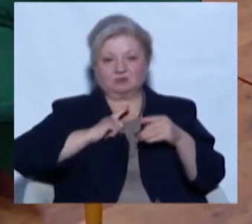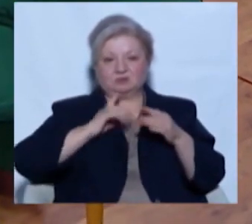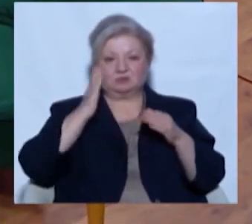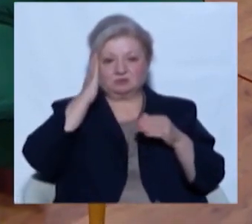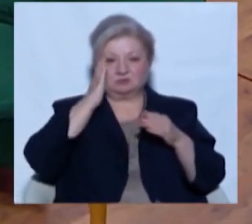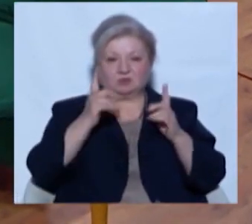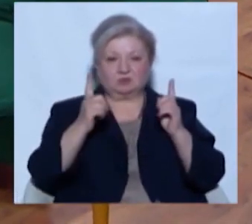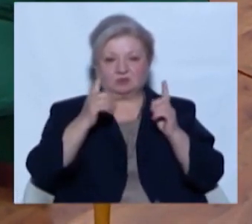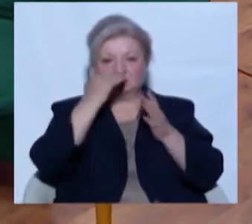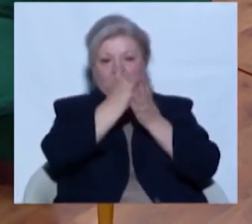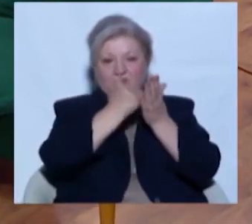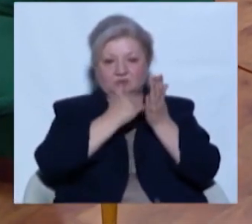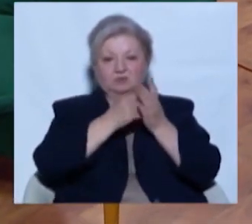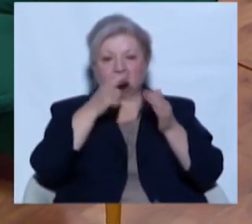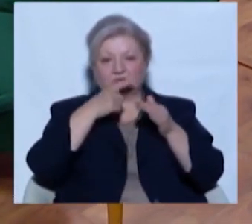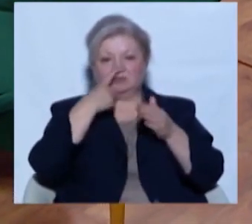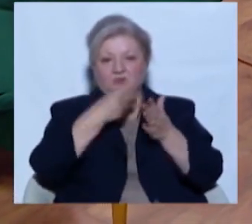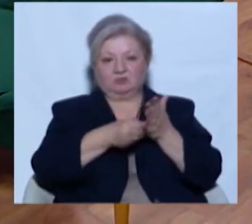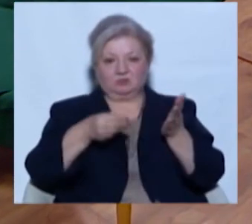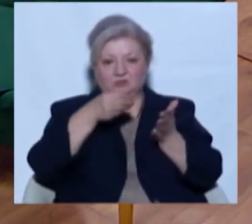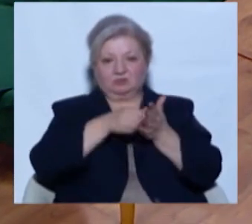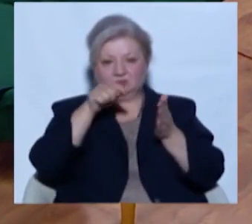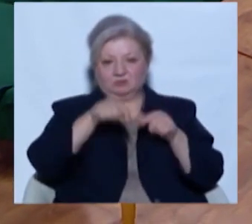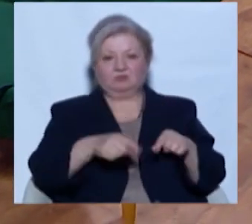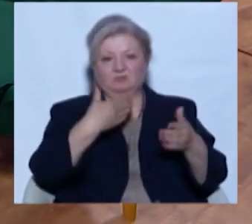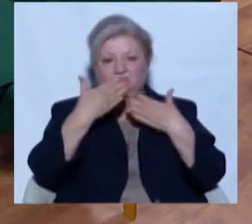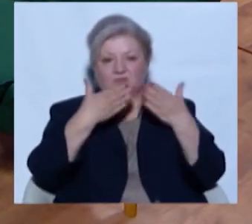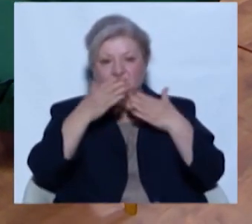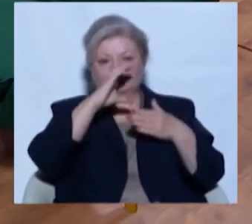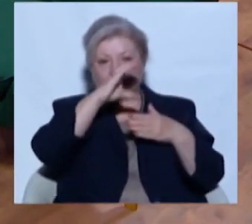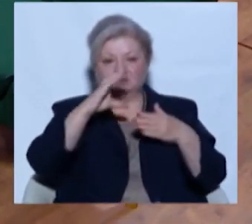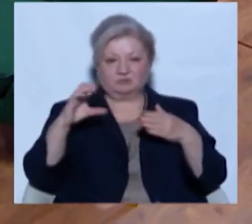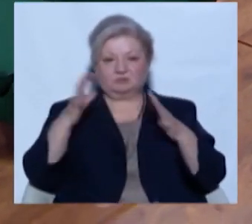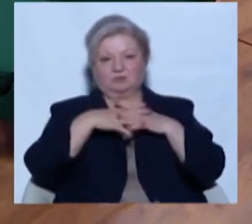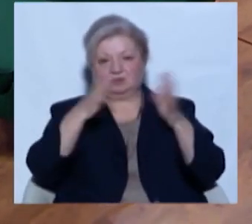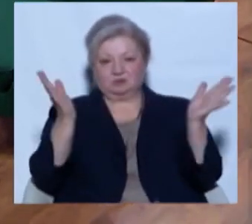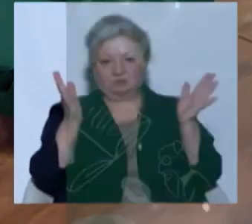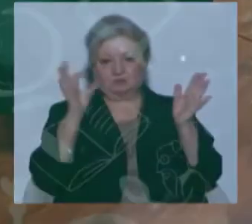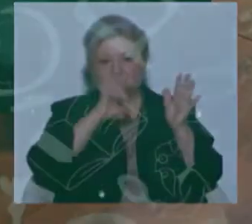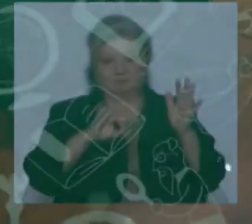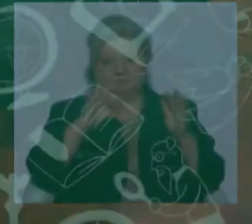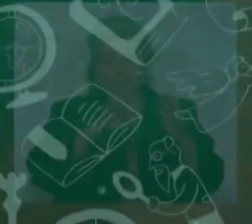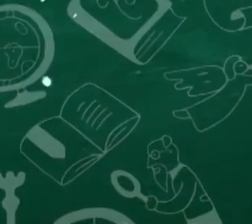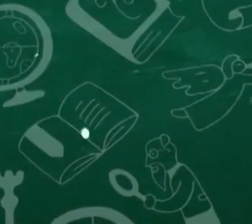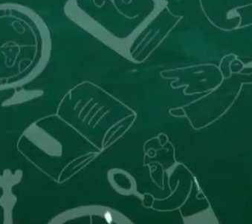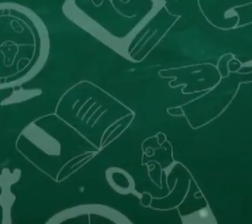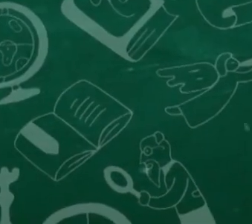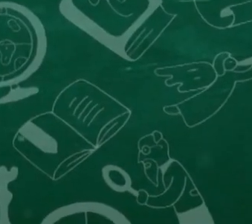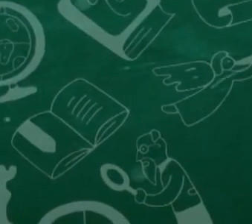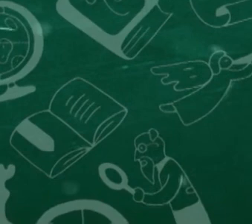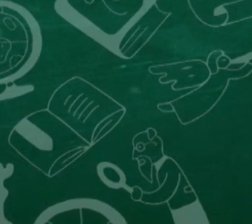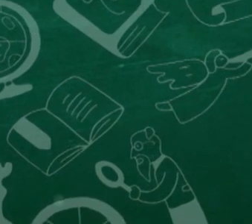გაკვეთილზე ისევ ჩვენ სტუდიაში და ვისაუბრებთ საბჭოთა კავშირის დაშლაზე.